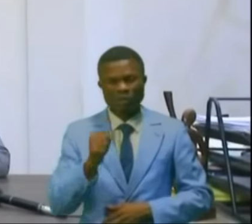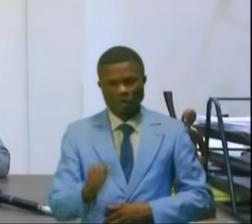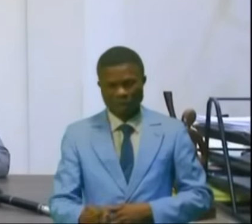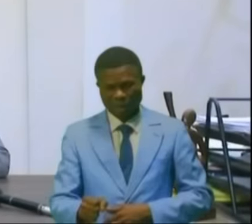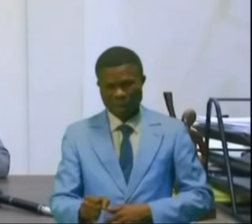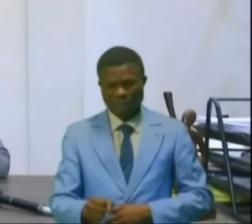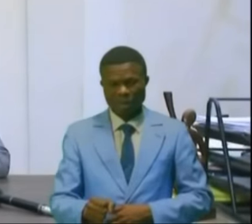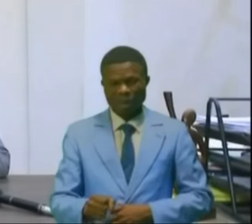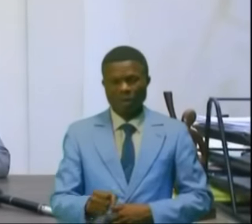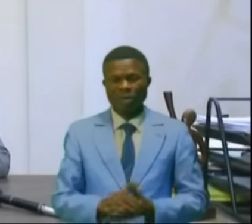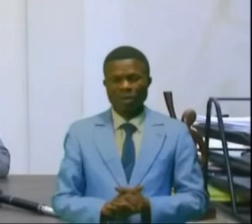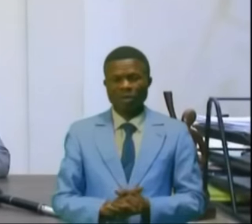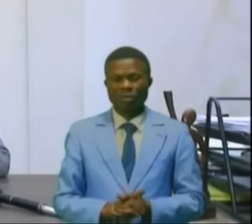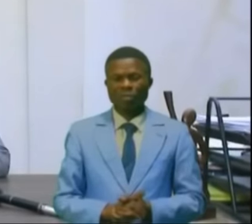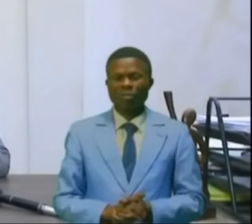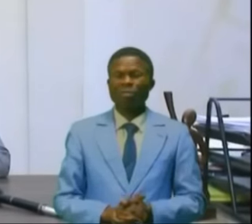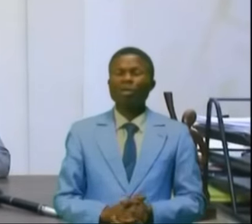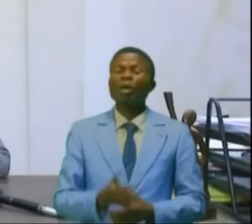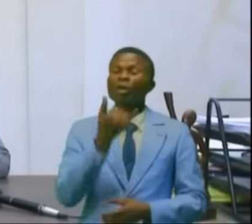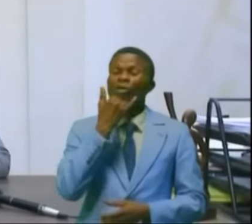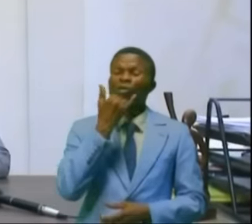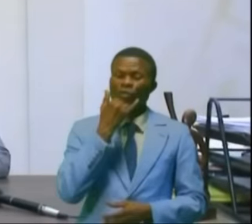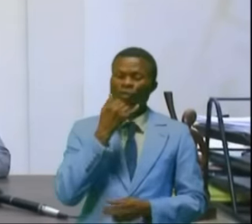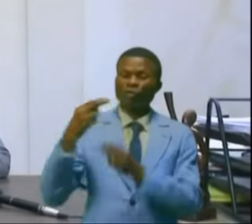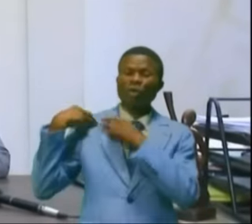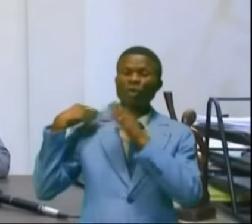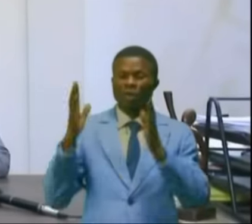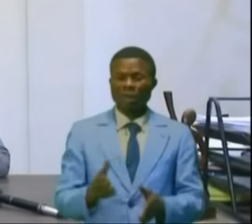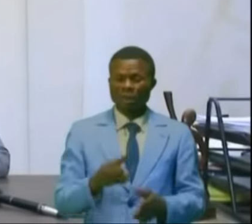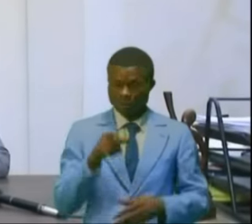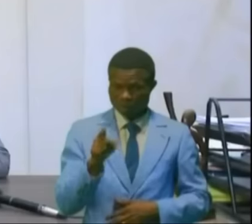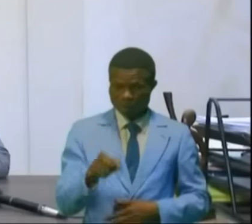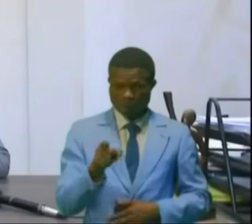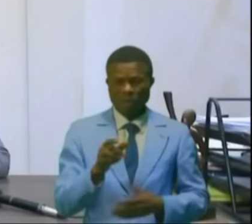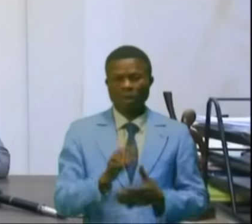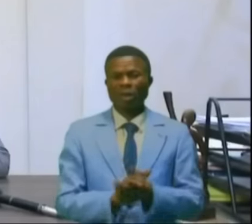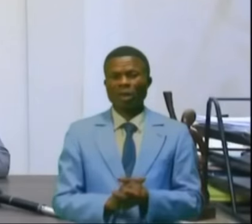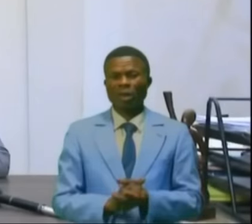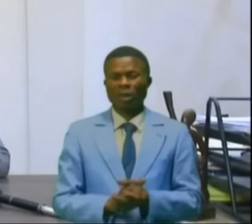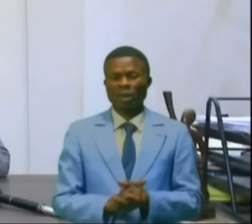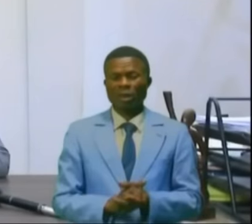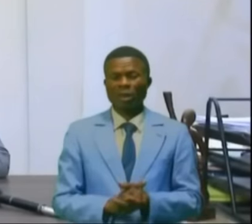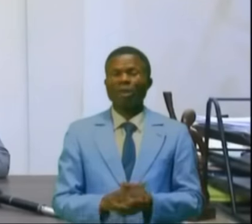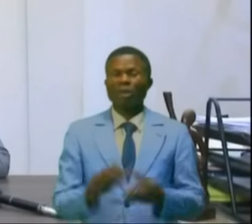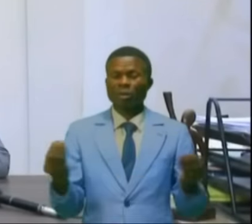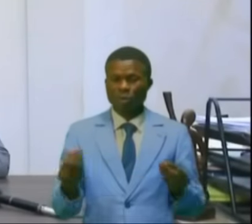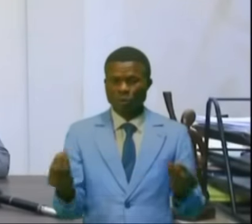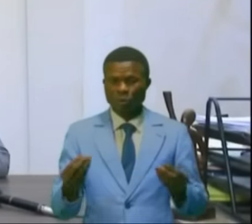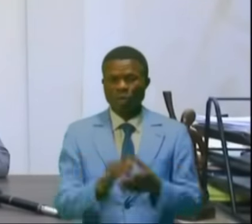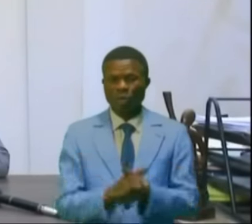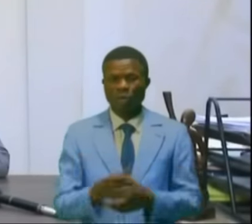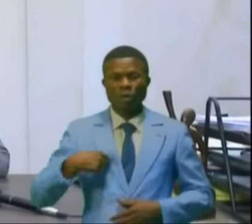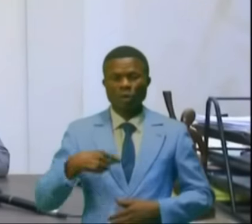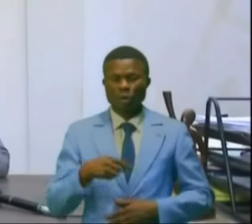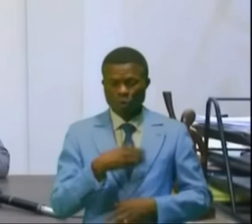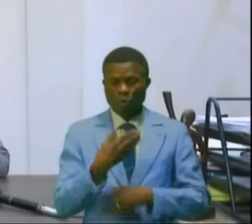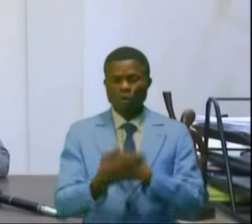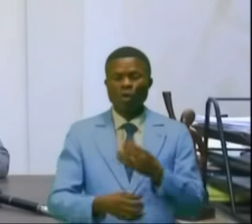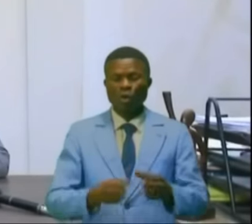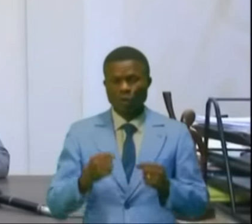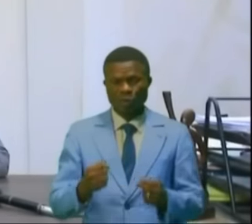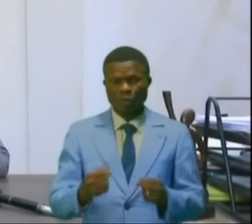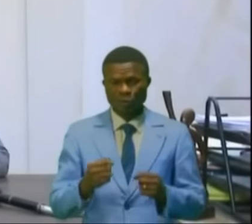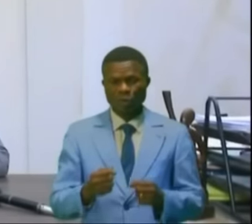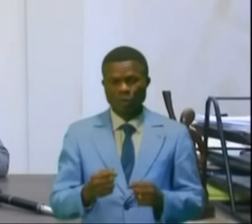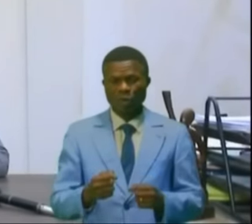essentiellement à l'irresponsabilité de leurs propriétaires. De ce fait, nous n'aménagerons